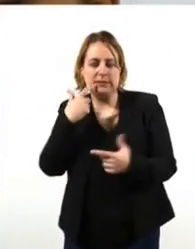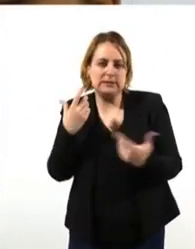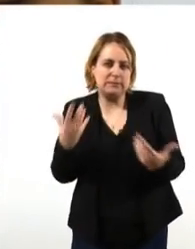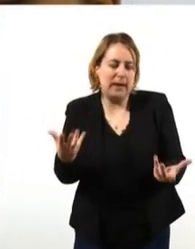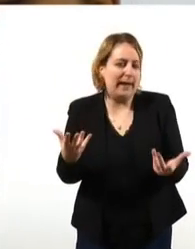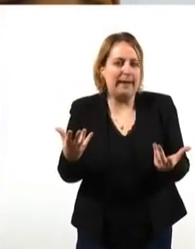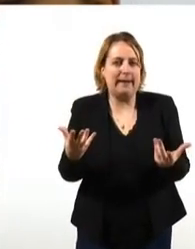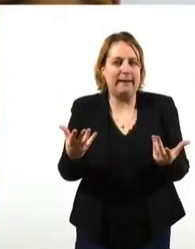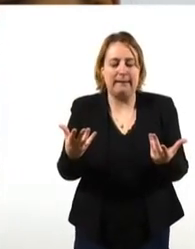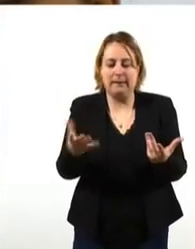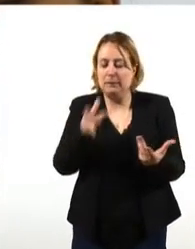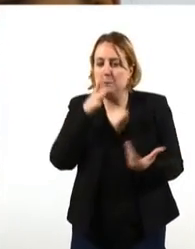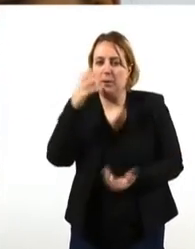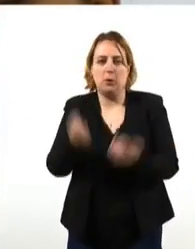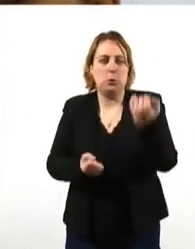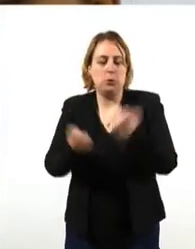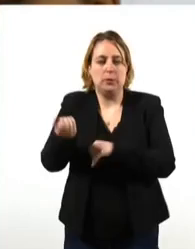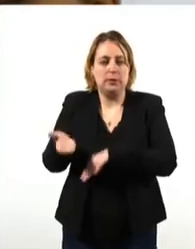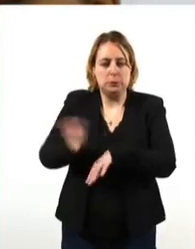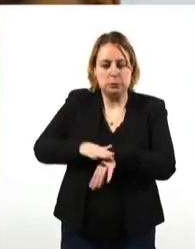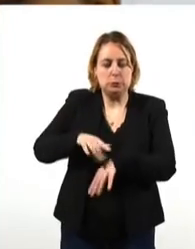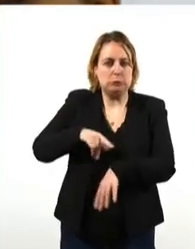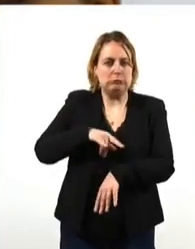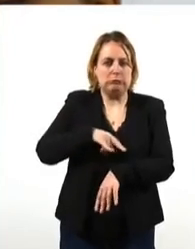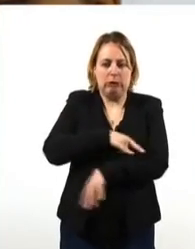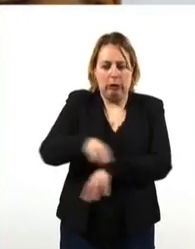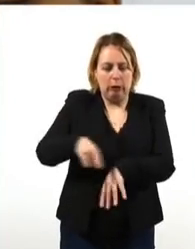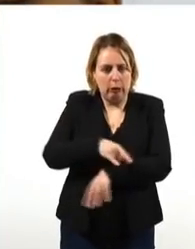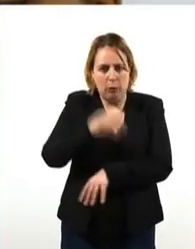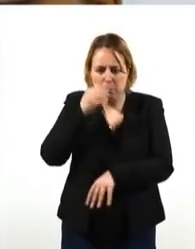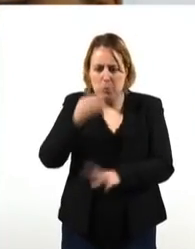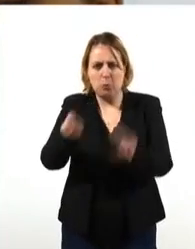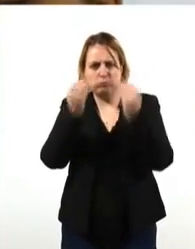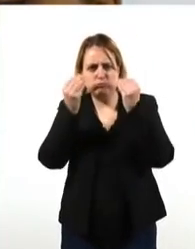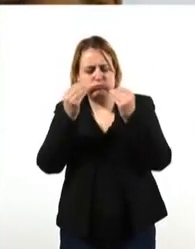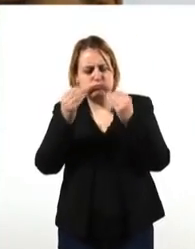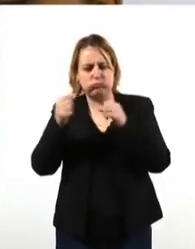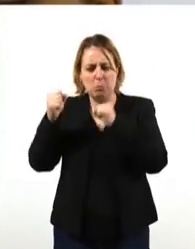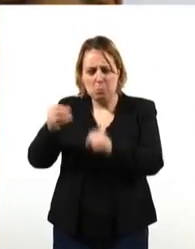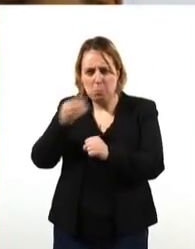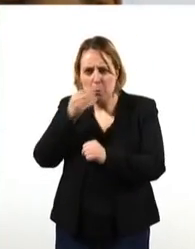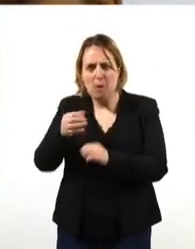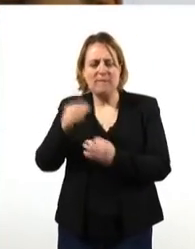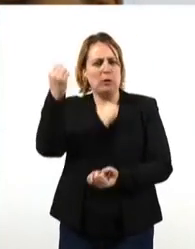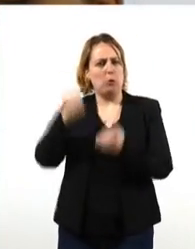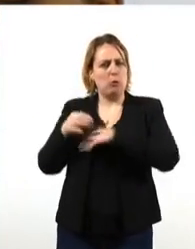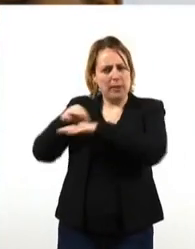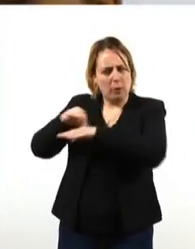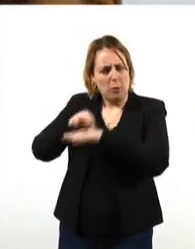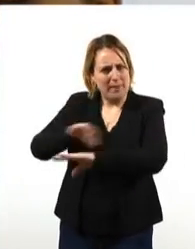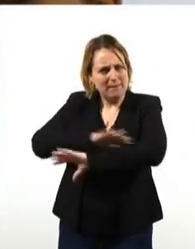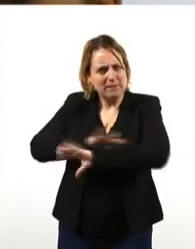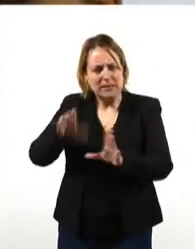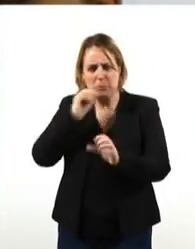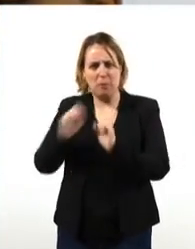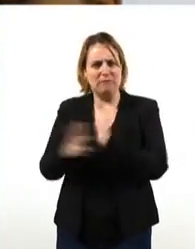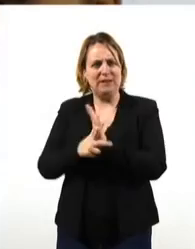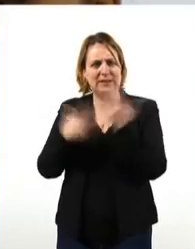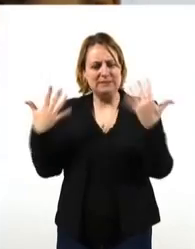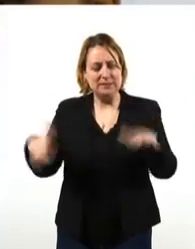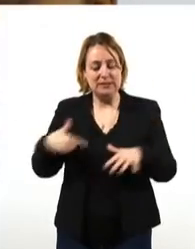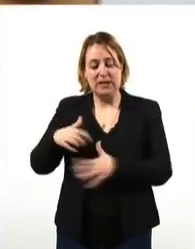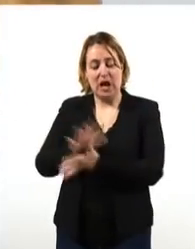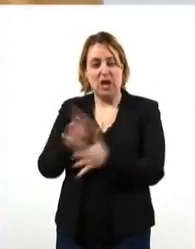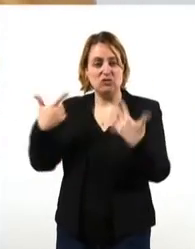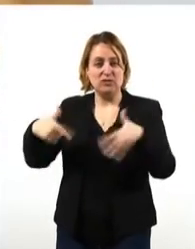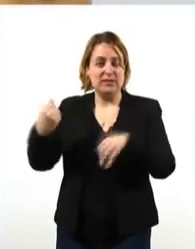peuvent toujours pas conduire alors qu'ils ont fait leur temps de conduite accompagnée. Enfin, ils sont prêts à passer le permis. Et ils sont 17 ans et pendant